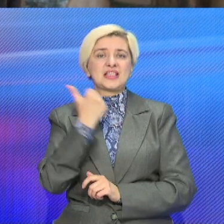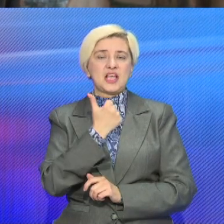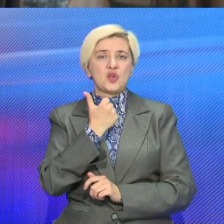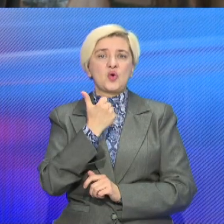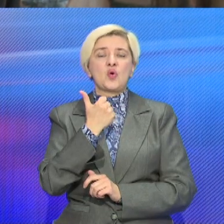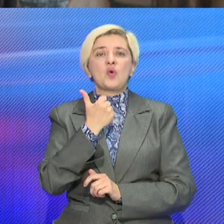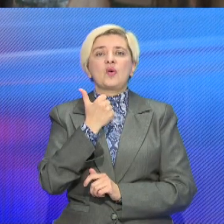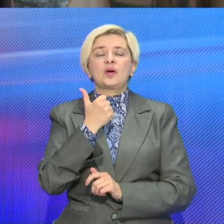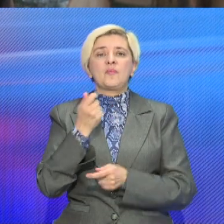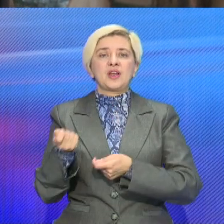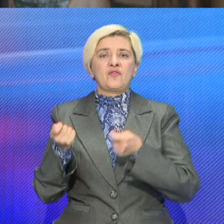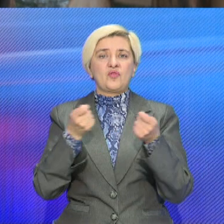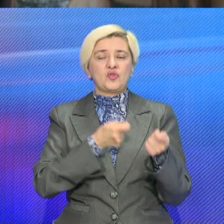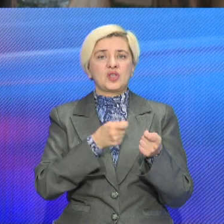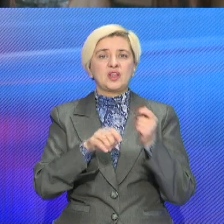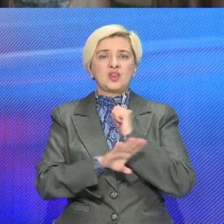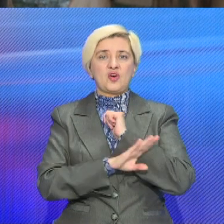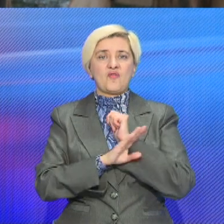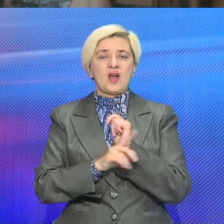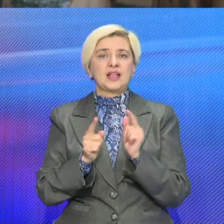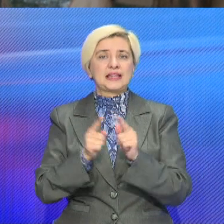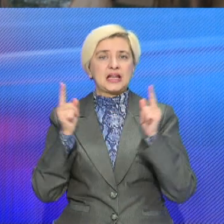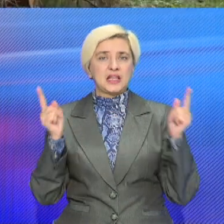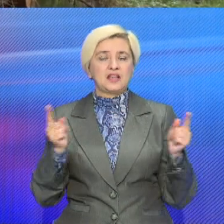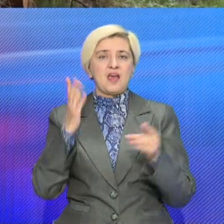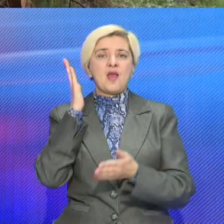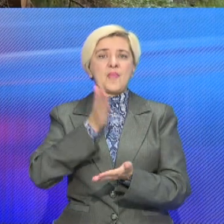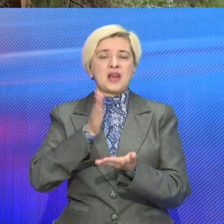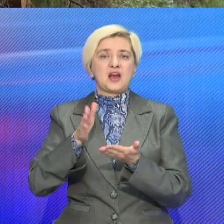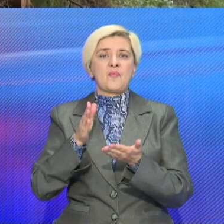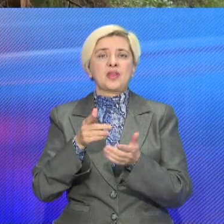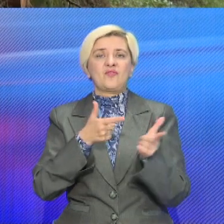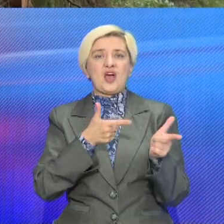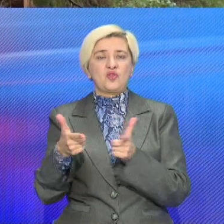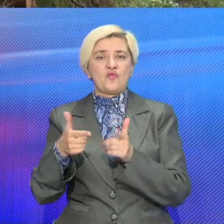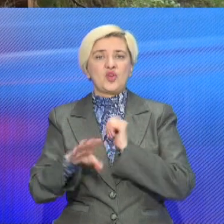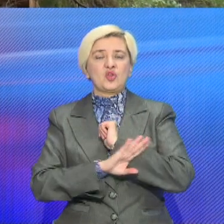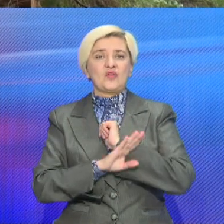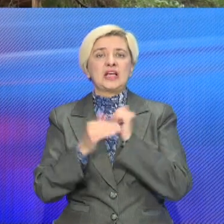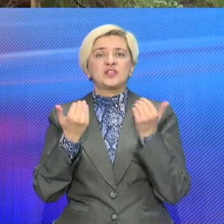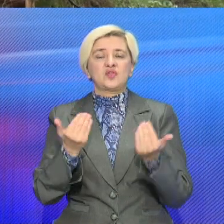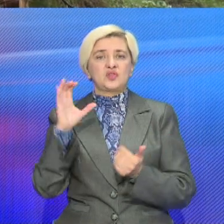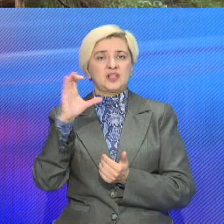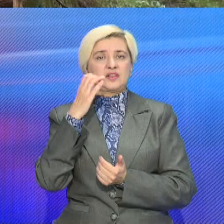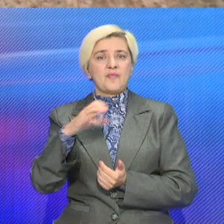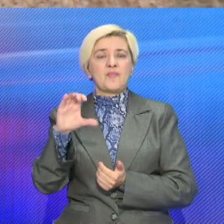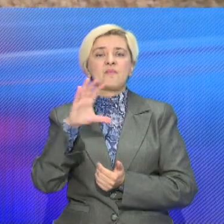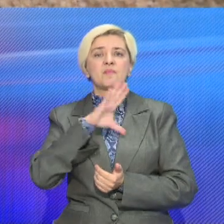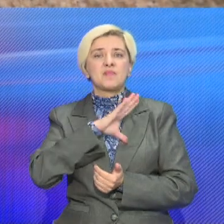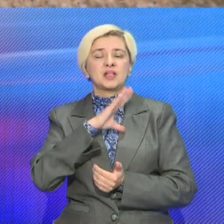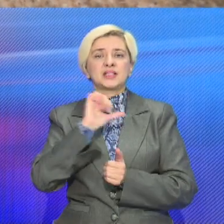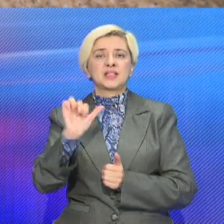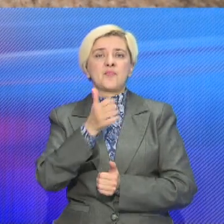дрова здесь 4-метровые, и мы перерабатываем их в колотые дрова. Сёлетний вересень стал самым теплым за апошние 78